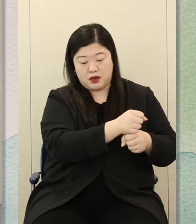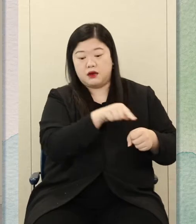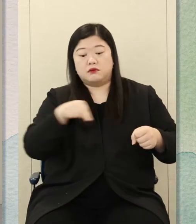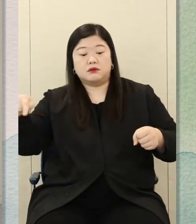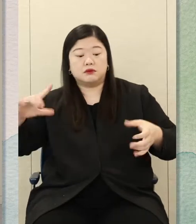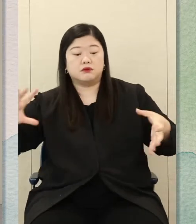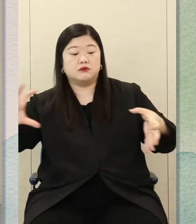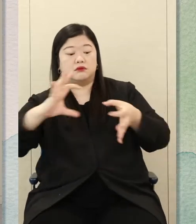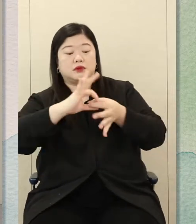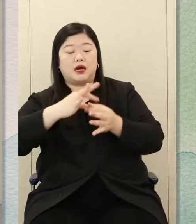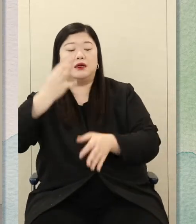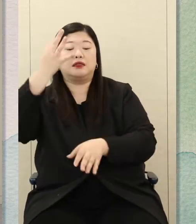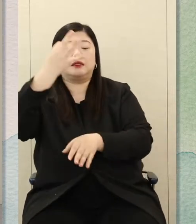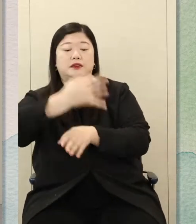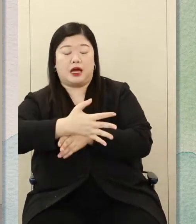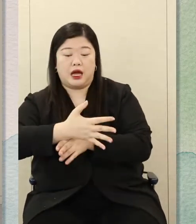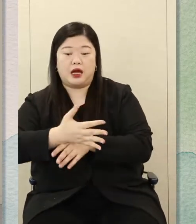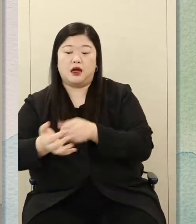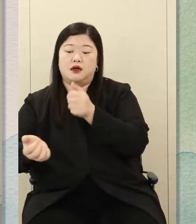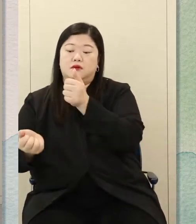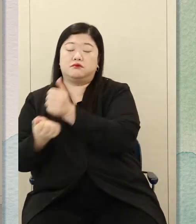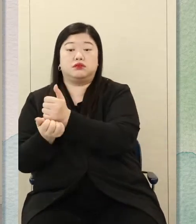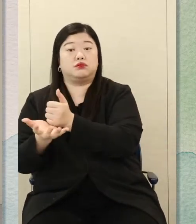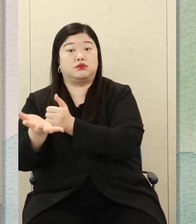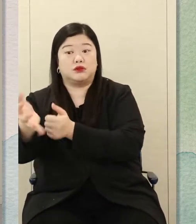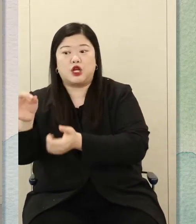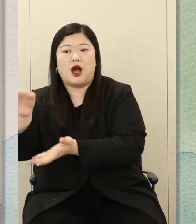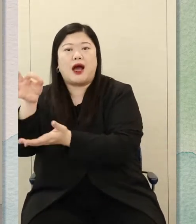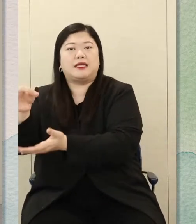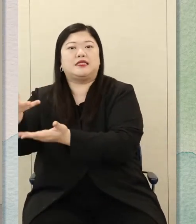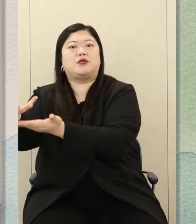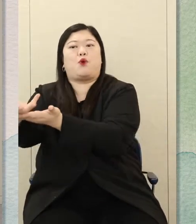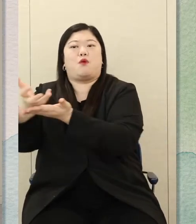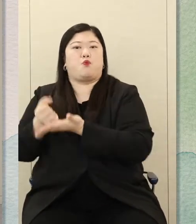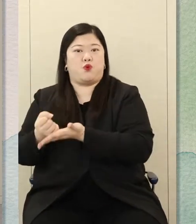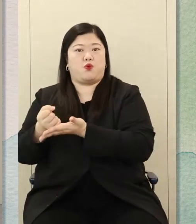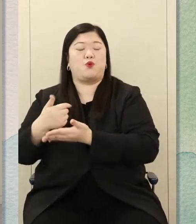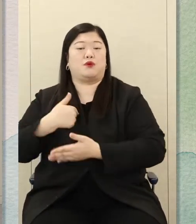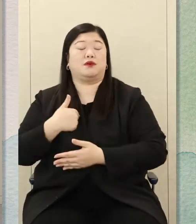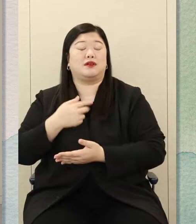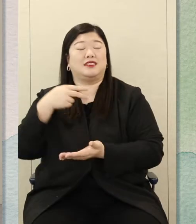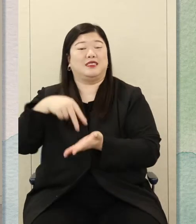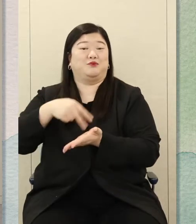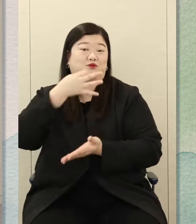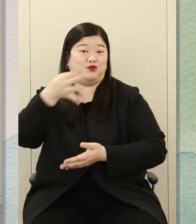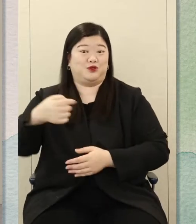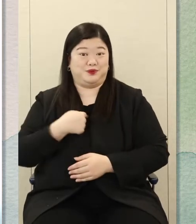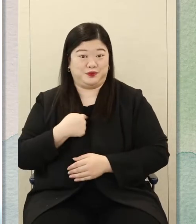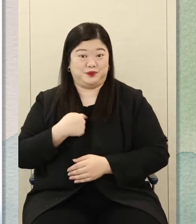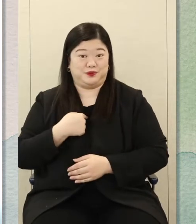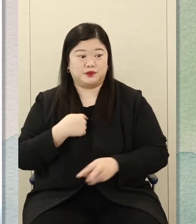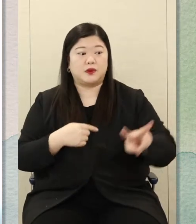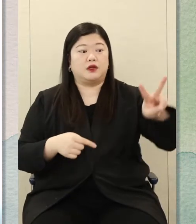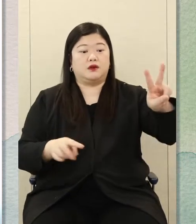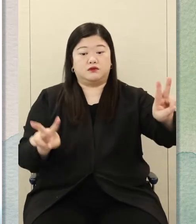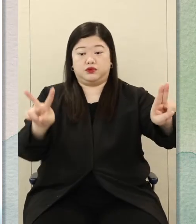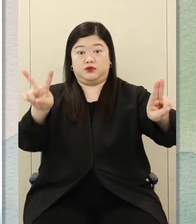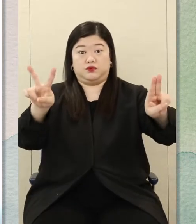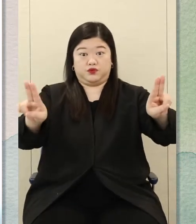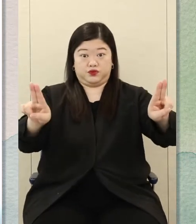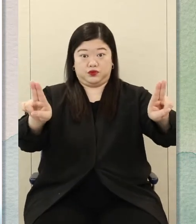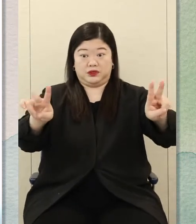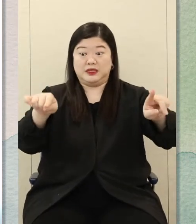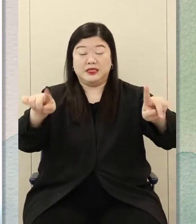역할들은 서점하고 도서관, 이건 이제 저는 가치 확보라고 부르거든요. 가치의 확보는 서점하고 도서관이 하는, 이게 이제